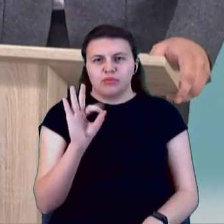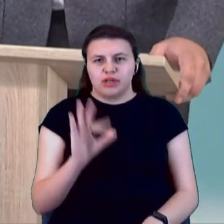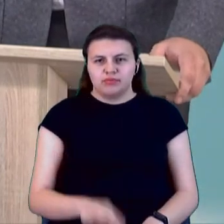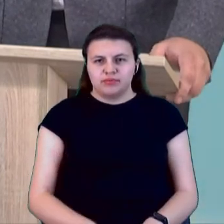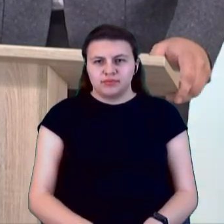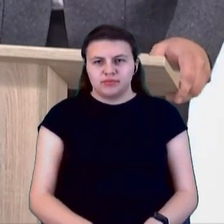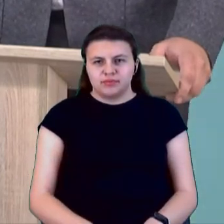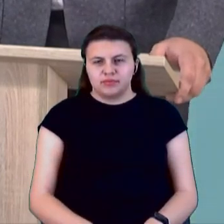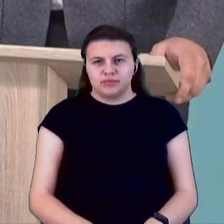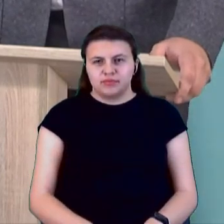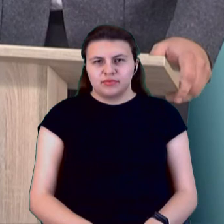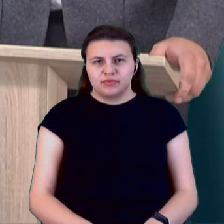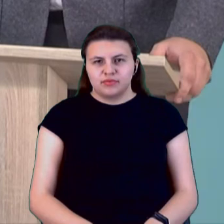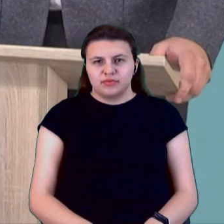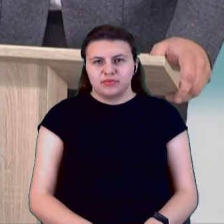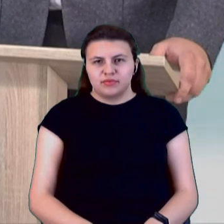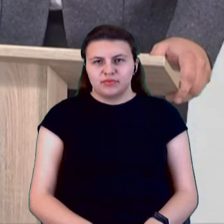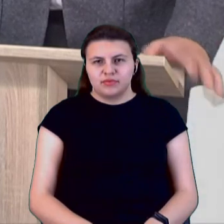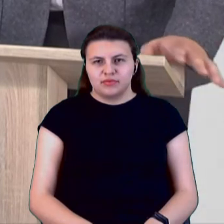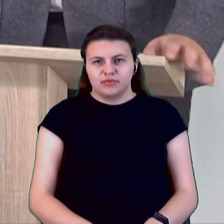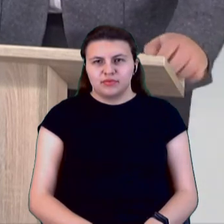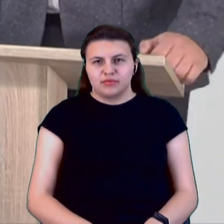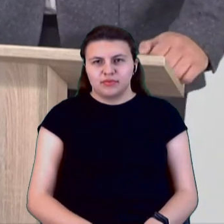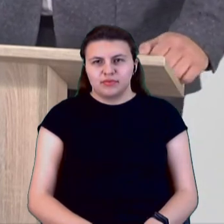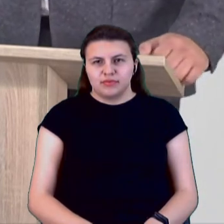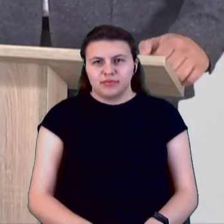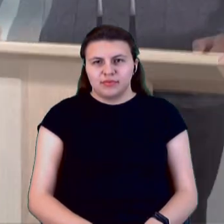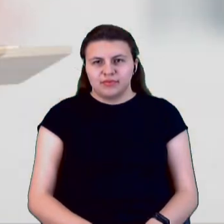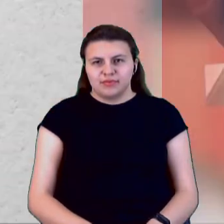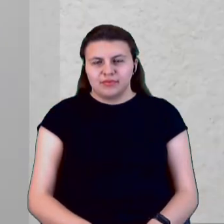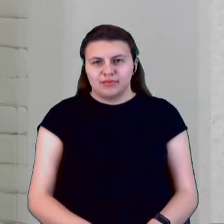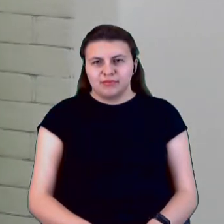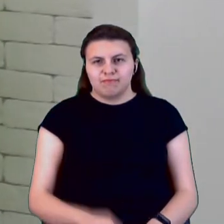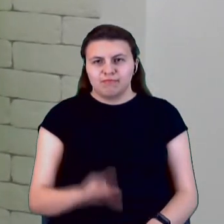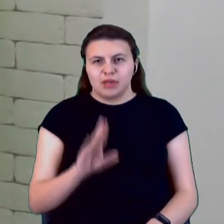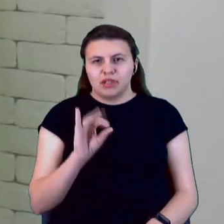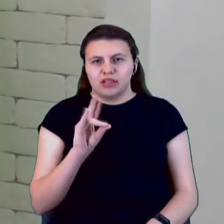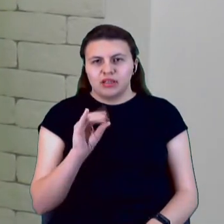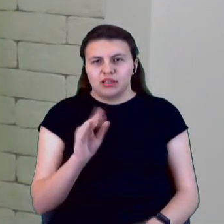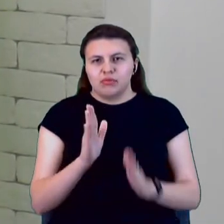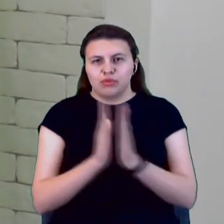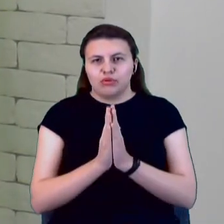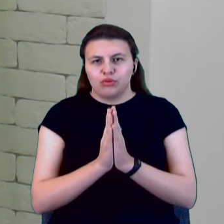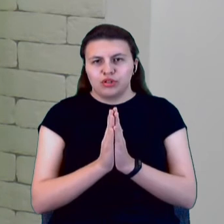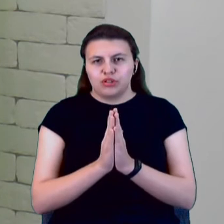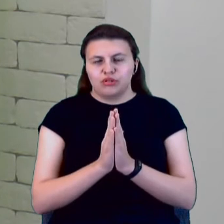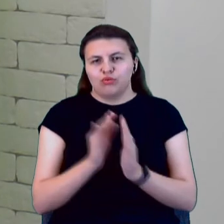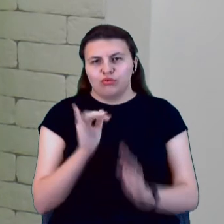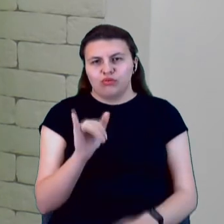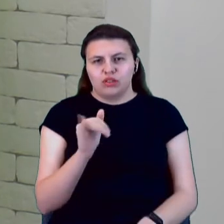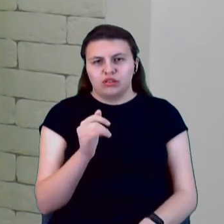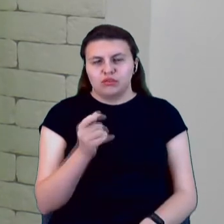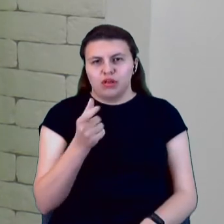им придется столкнуться? Пане Денисе, я прошу тільки зауважити, що у вас є 1,5 хвилини на відповідь, ваш час